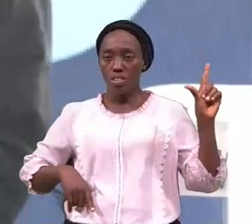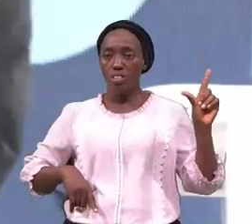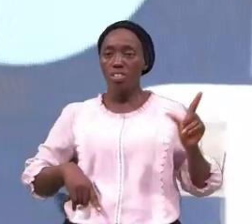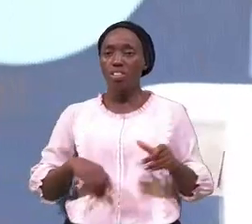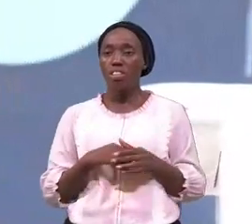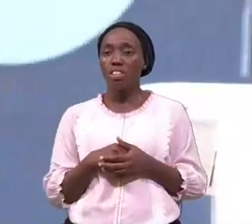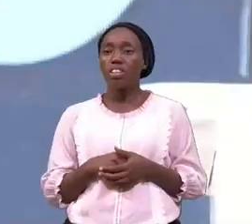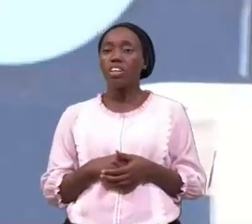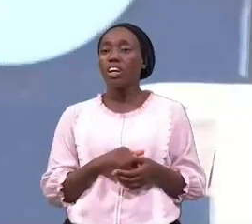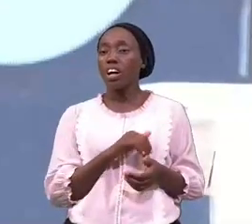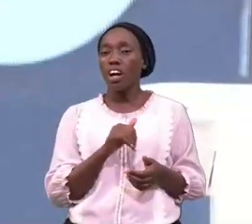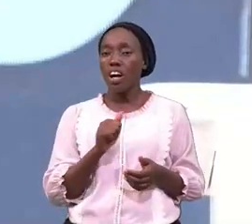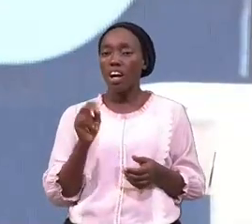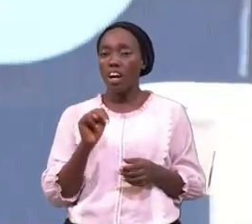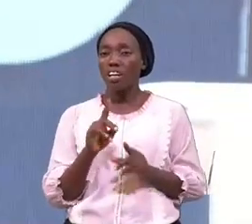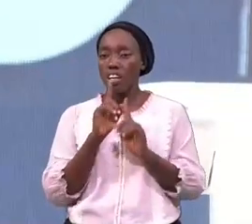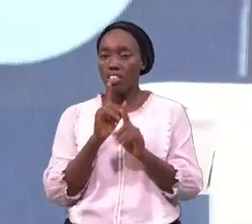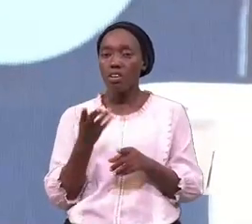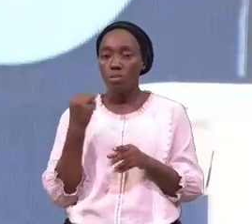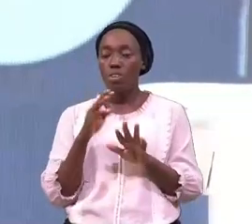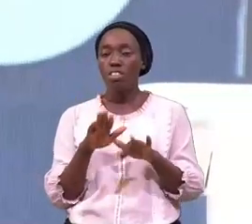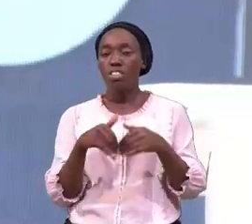Et une réponse lui a été donnée.